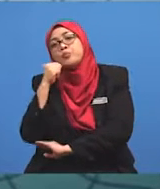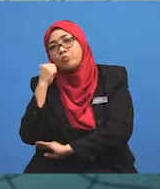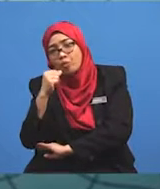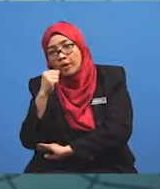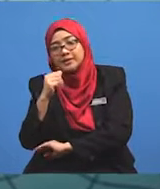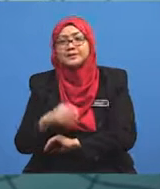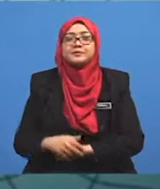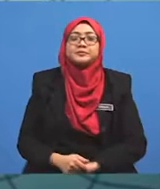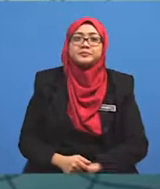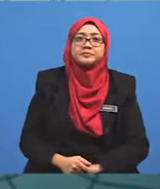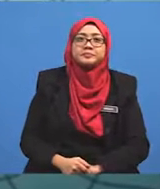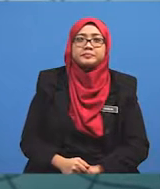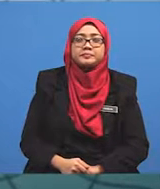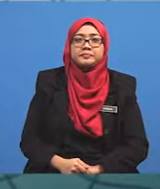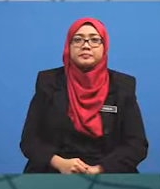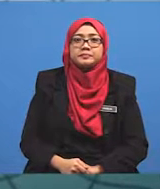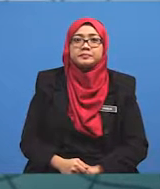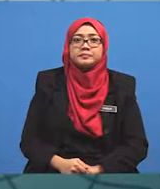menjaga kehormatan diri.